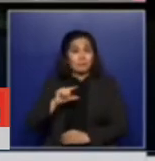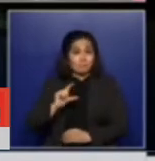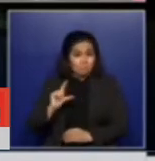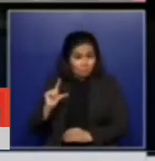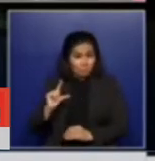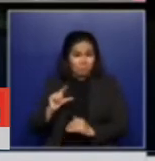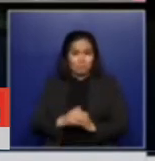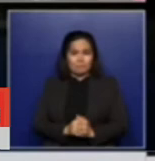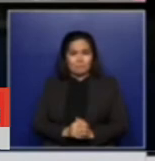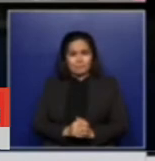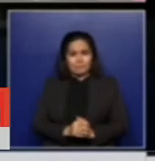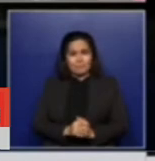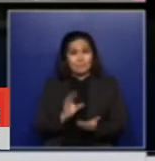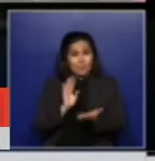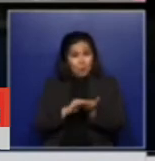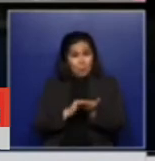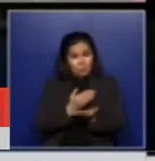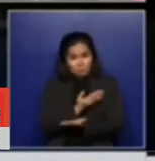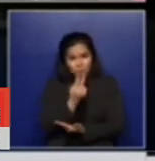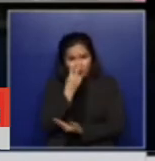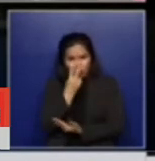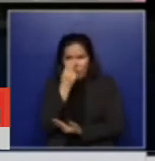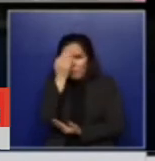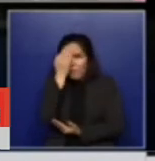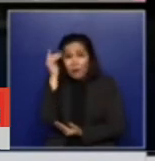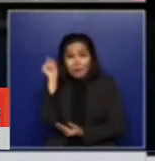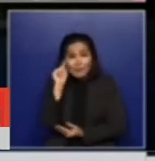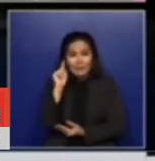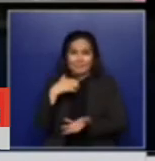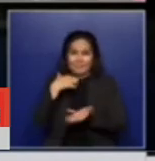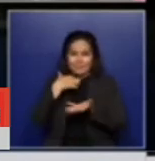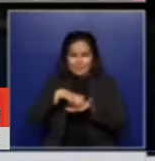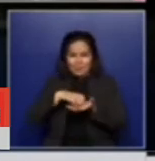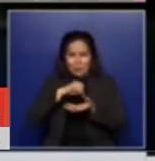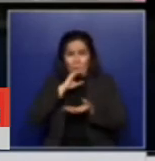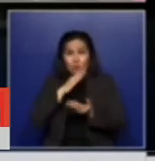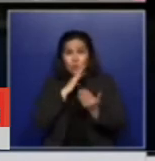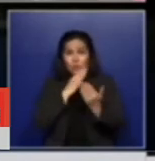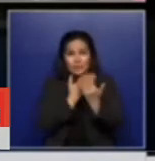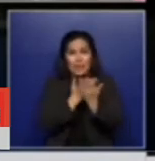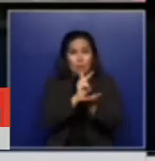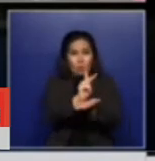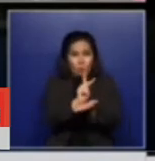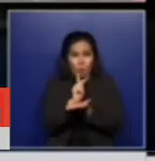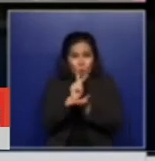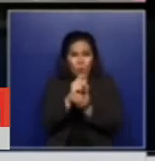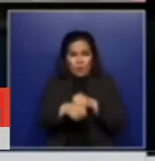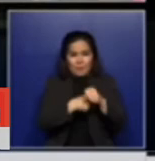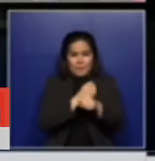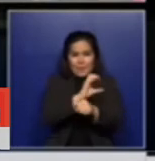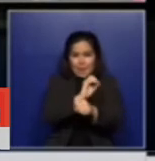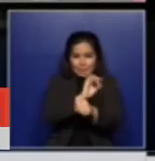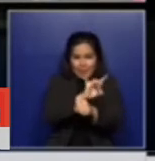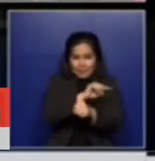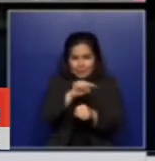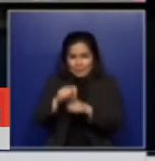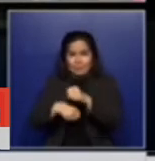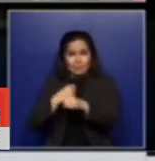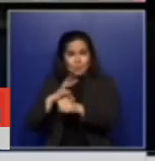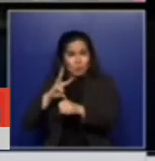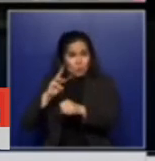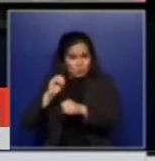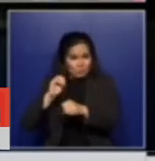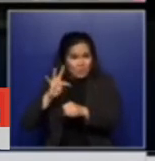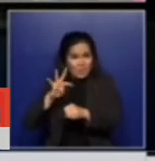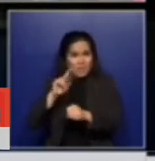ตัวเลขนี้ผมเอามาให้ดูทำไมครับเพราะหากรวมนี้เงินกู้ตั้งแต่ปี58มาถึง64นะครับ